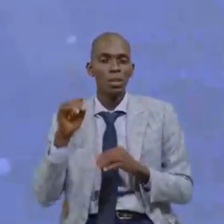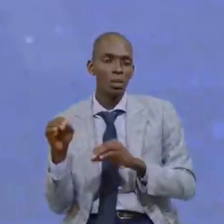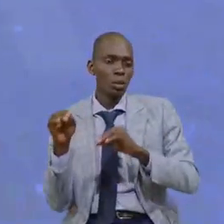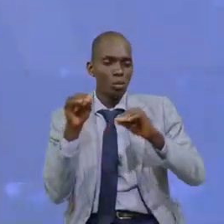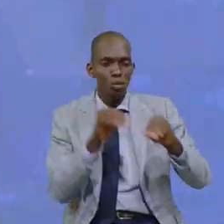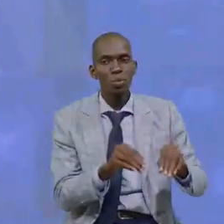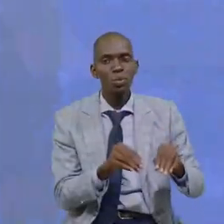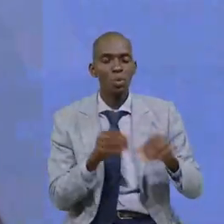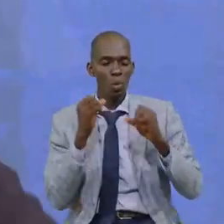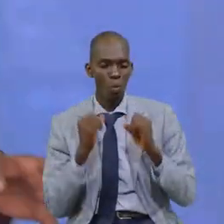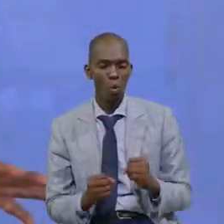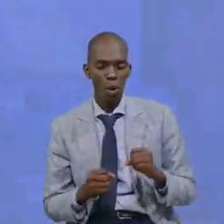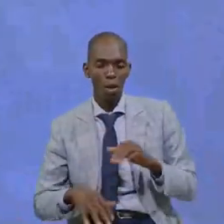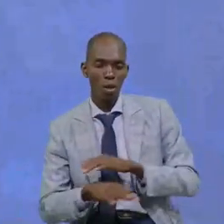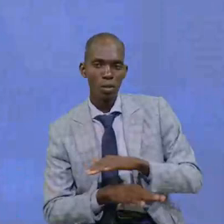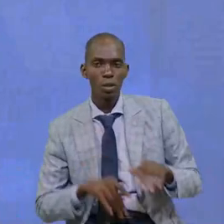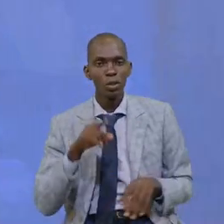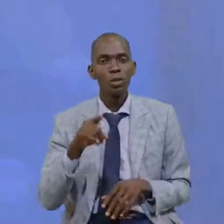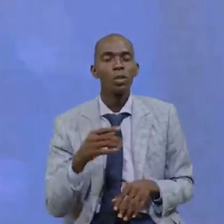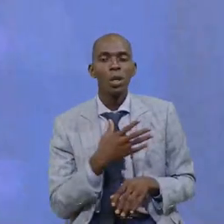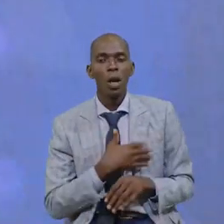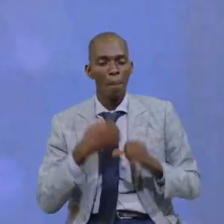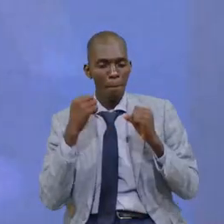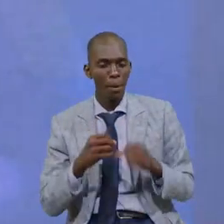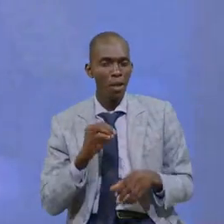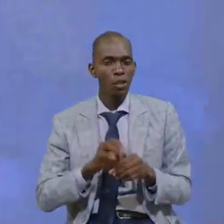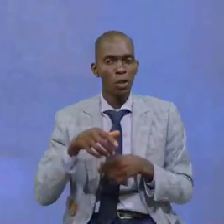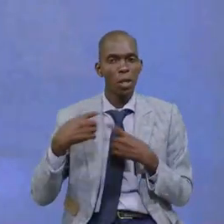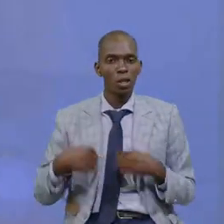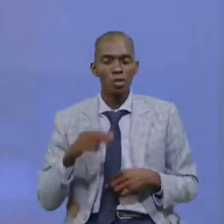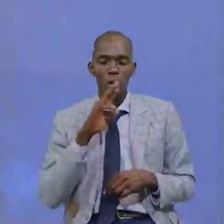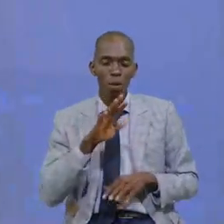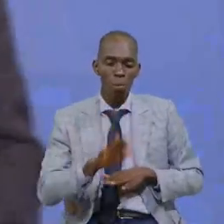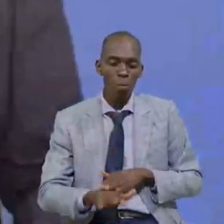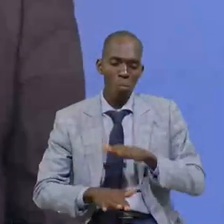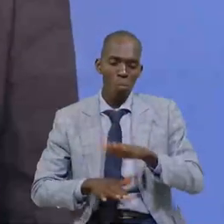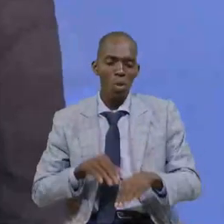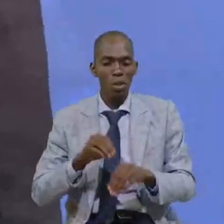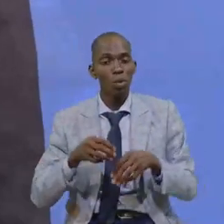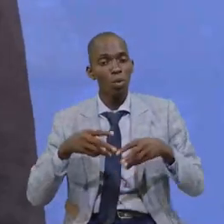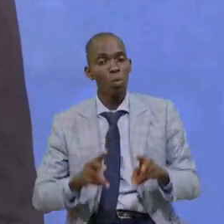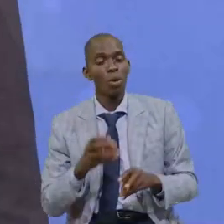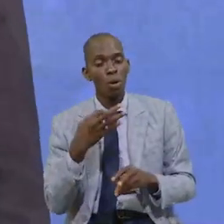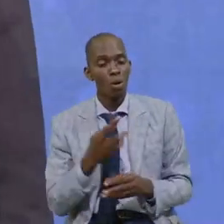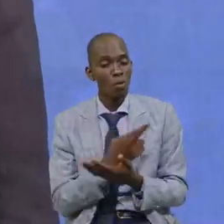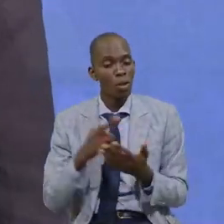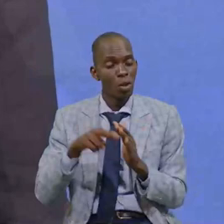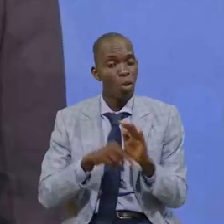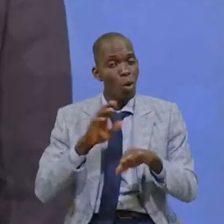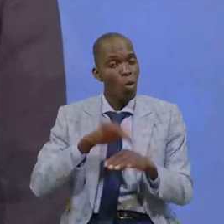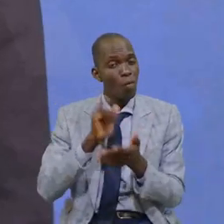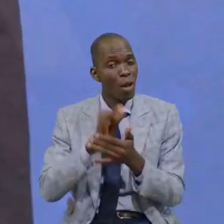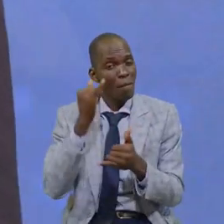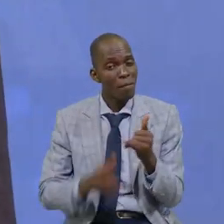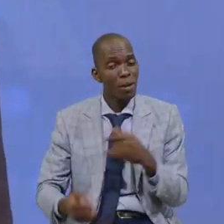met la vitesse sous tes pieds, dans ton cœur. Et tu marches dans la voie de la justice dans ce